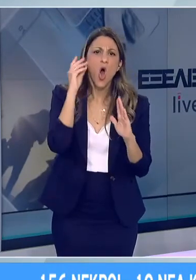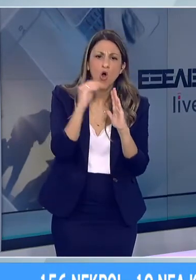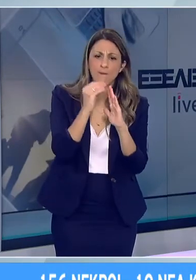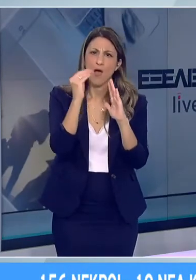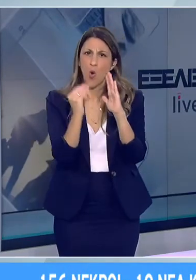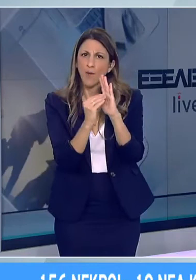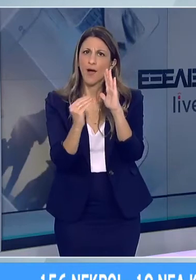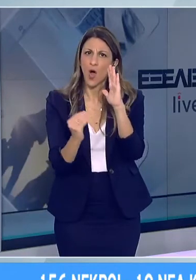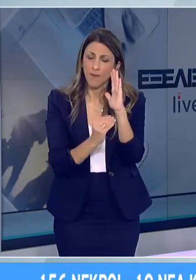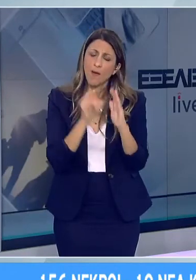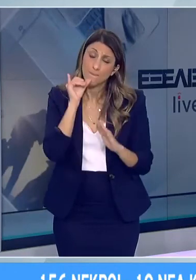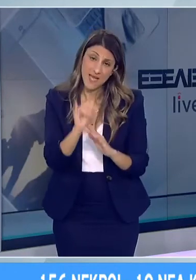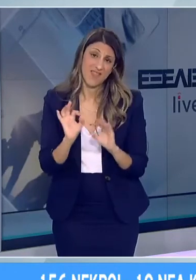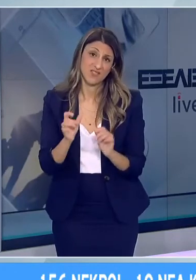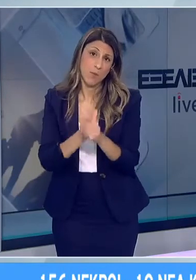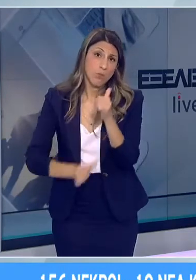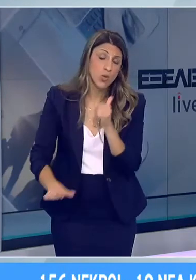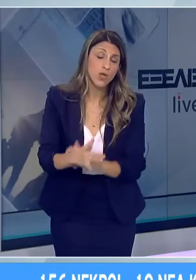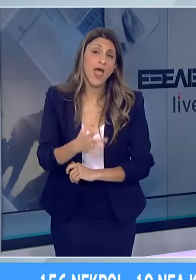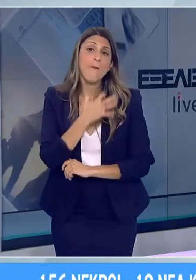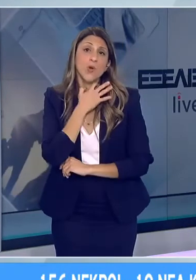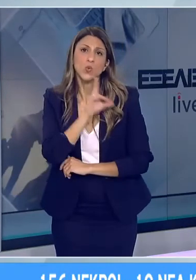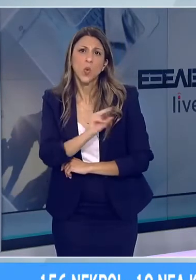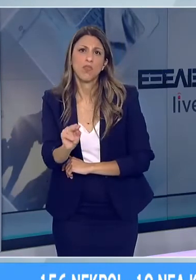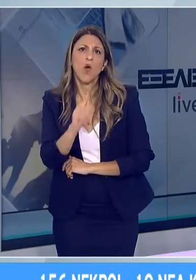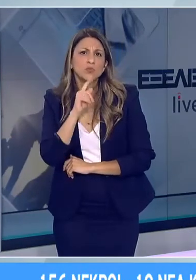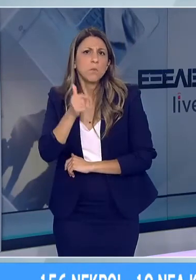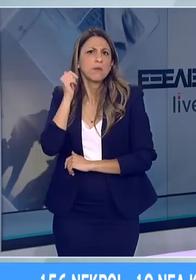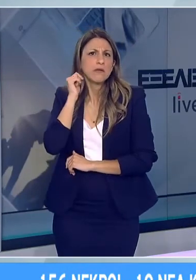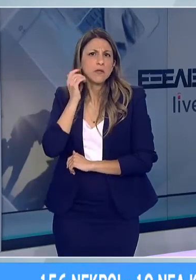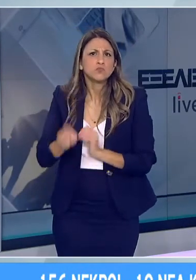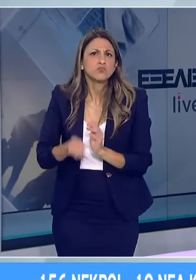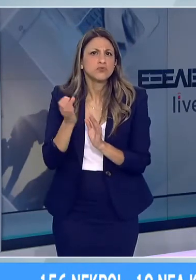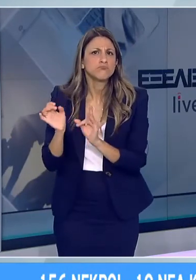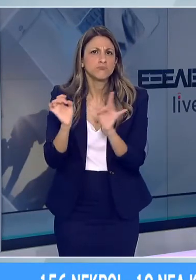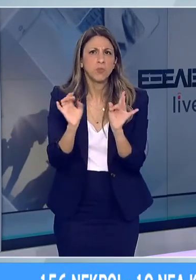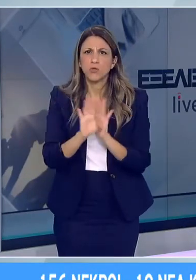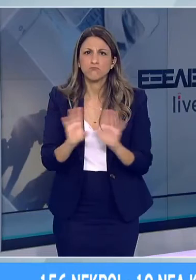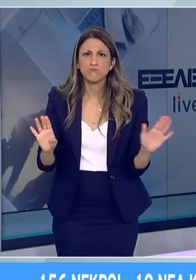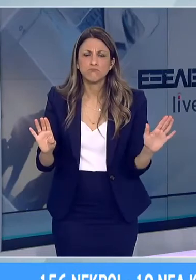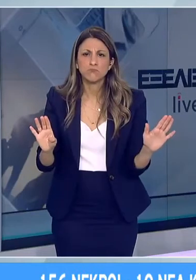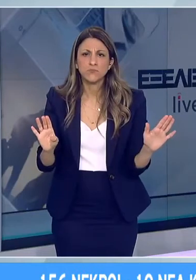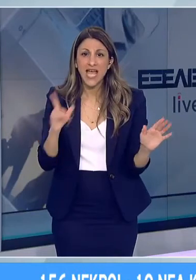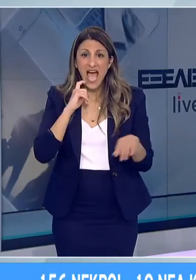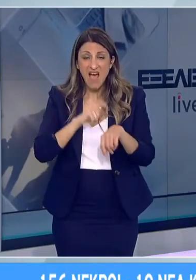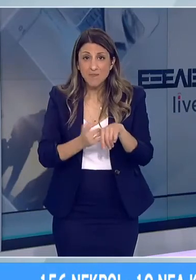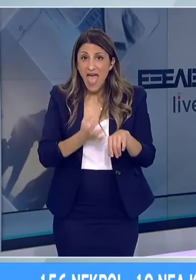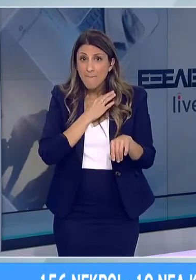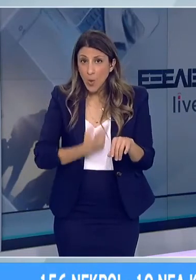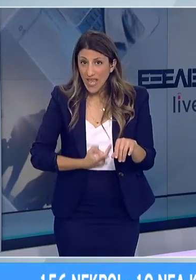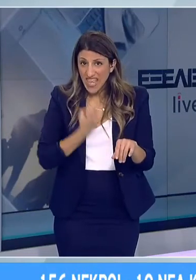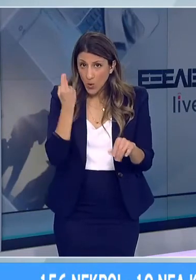τότε προτεραιότητα είχαν τα επείγοντα χειρουργεία και τώρα έχουν. Δεν νομίζω ότι υπάρχει επείγον χειρουργείο το οποίο δεν